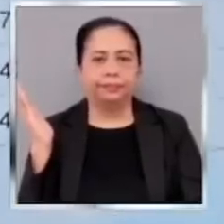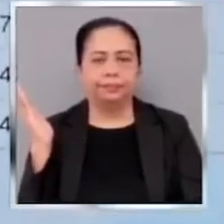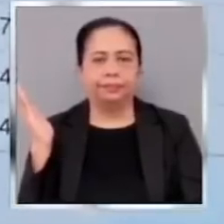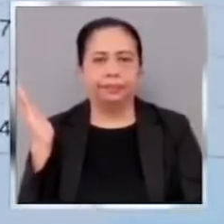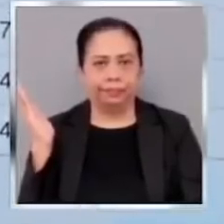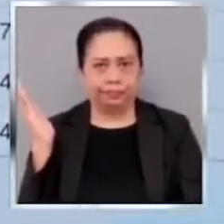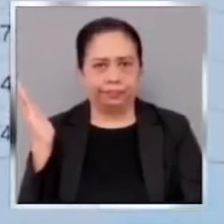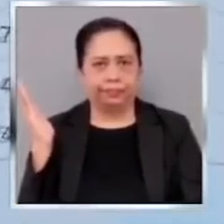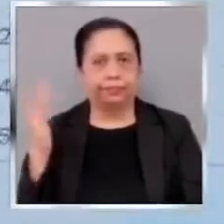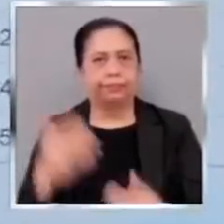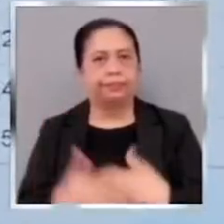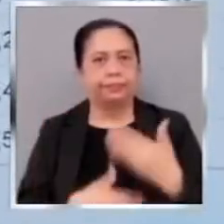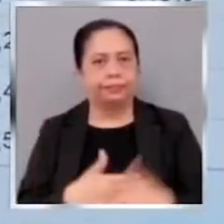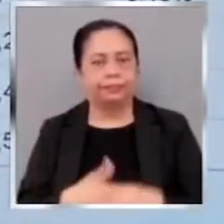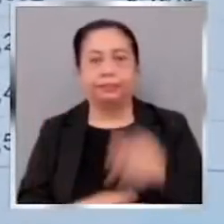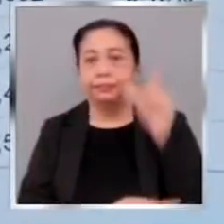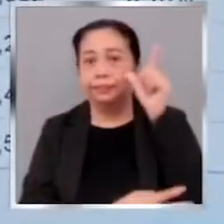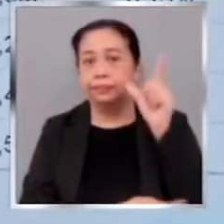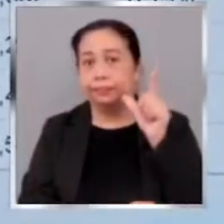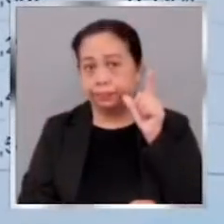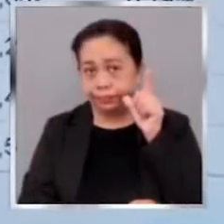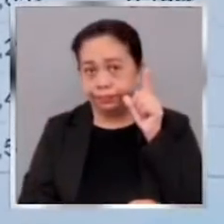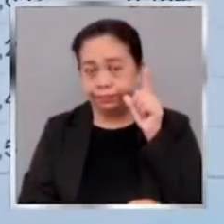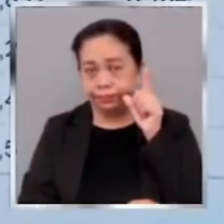25,671,307. Loren Legarda na may